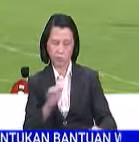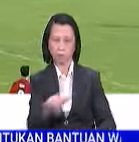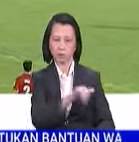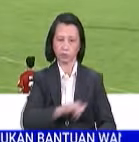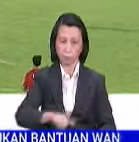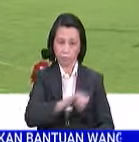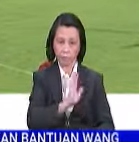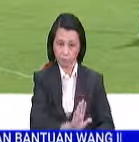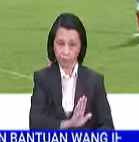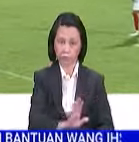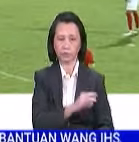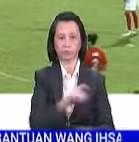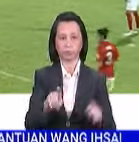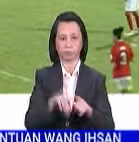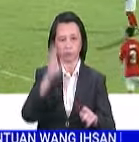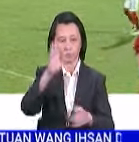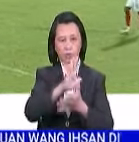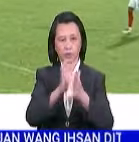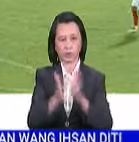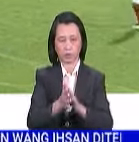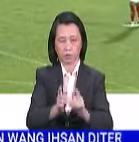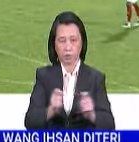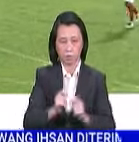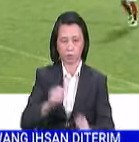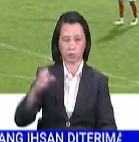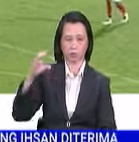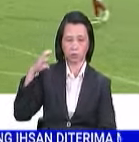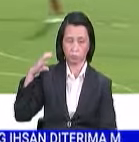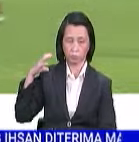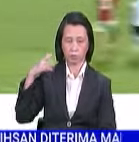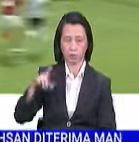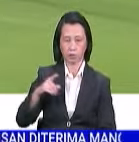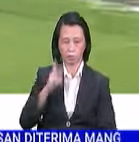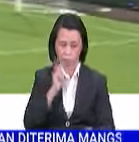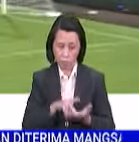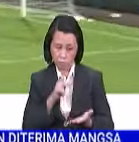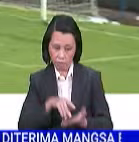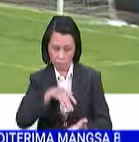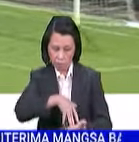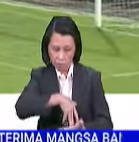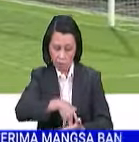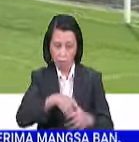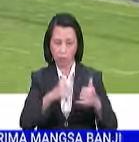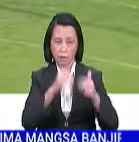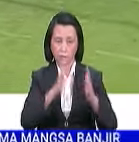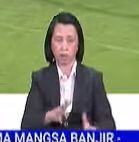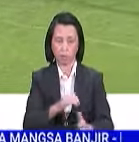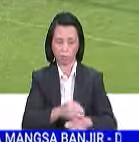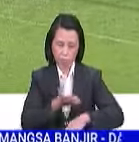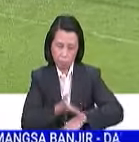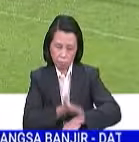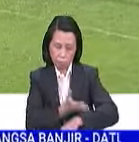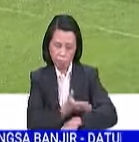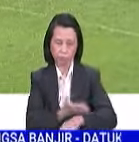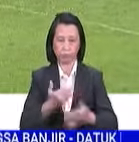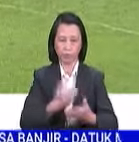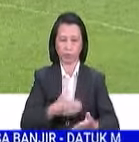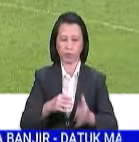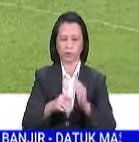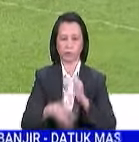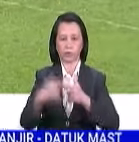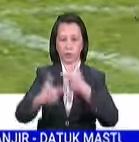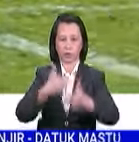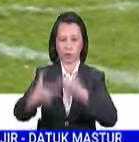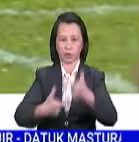mereka. Ia juga bakal menjadi medan buat jurulatih Nafuzi Zain mengenal pasti kelemahan pemain dan memperbaikinya sebelum kempen